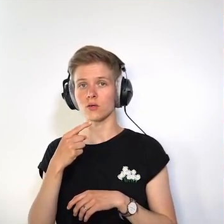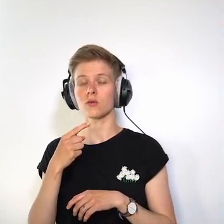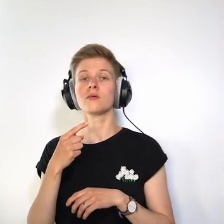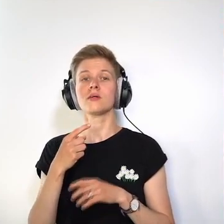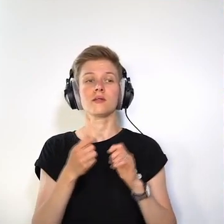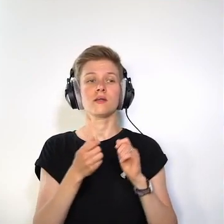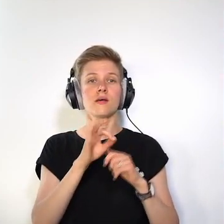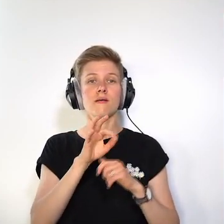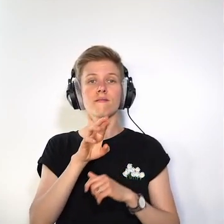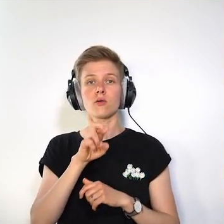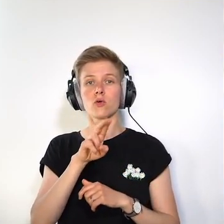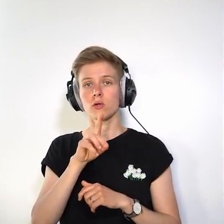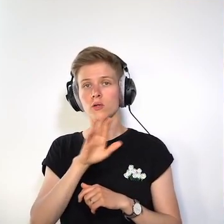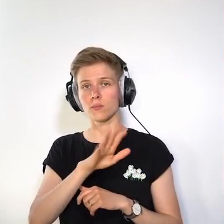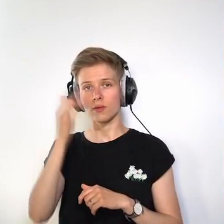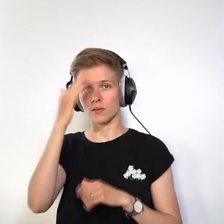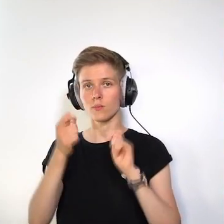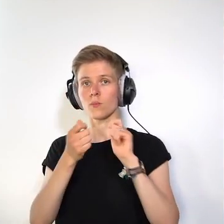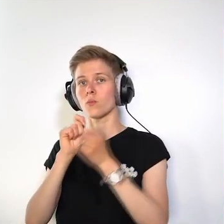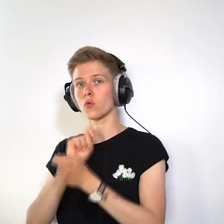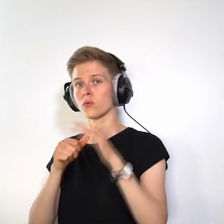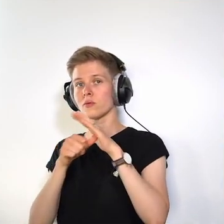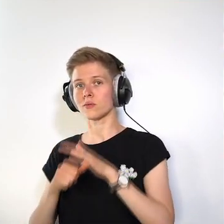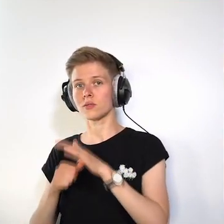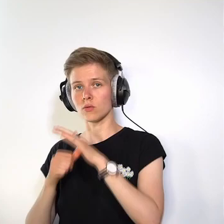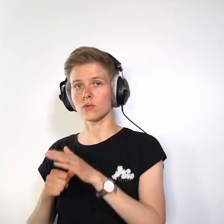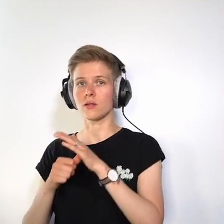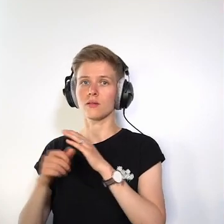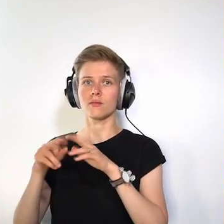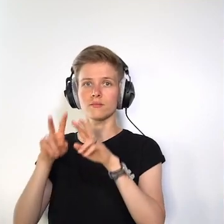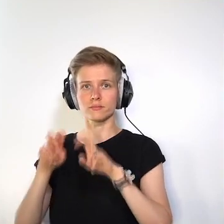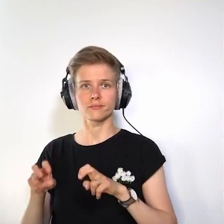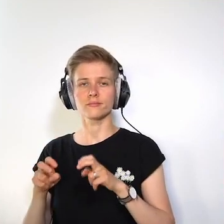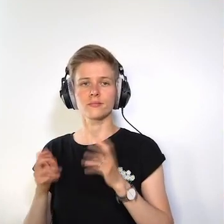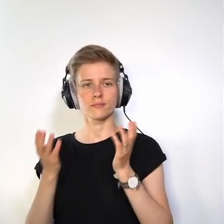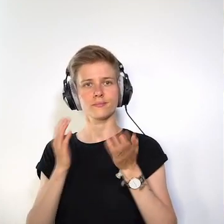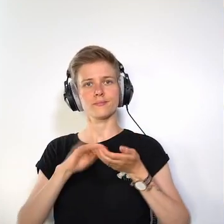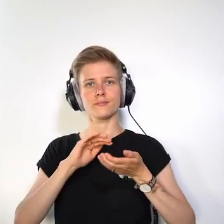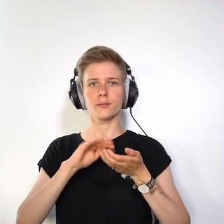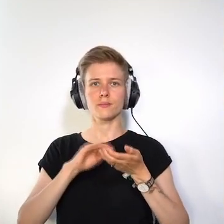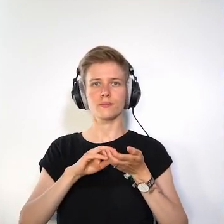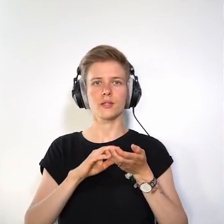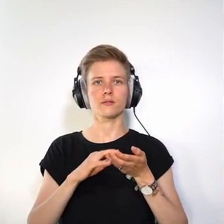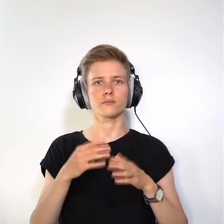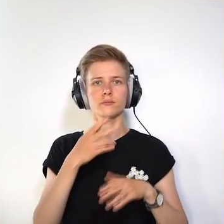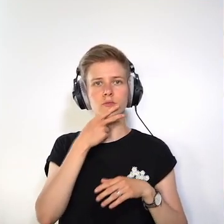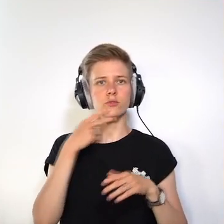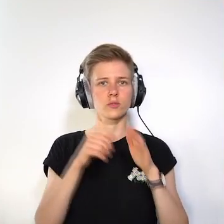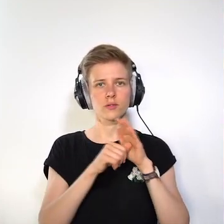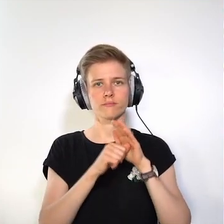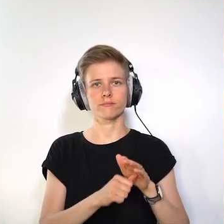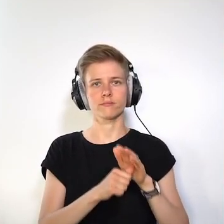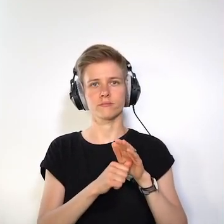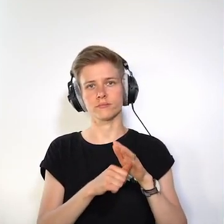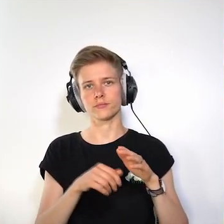syrjintäideologia, joka on verrattavissa pahimpiin antisemitistisiin ideologioihin. Vaikka itse